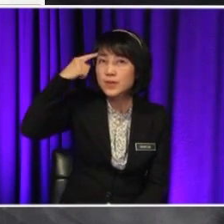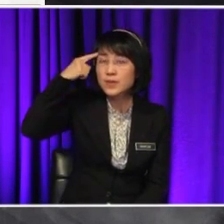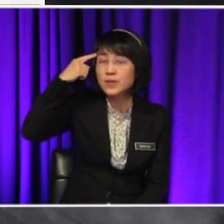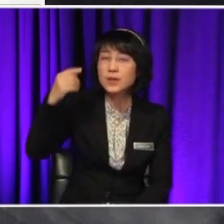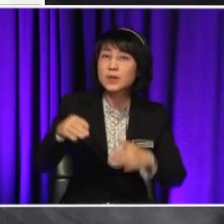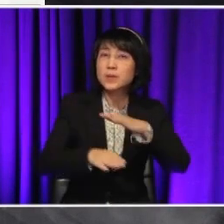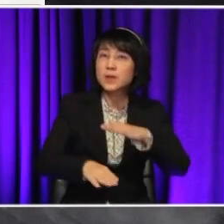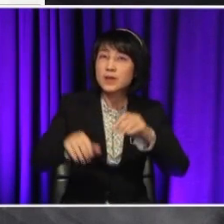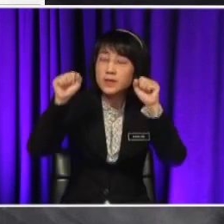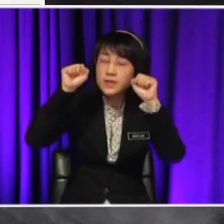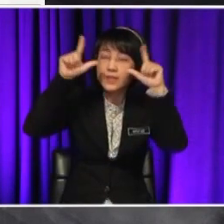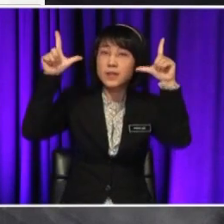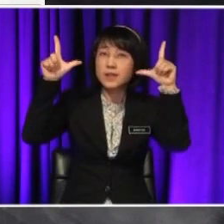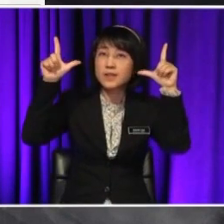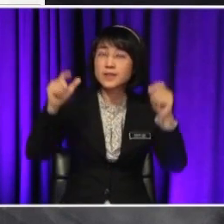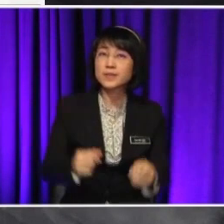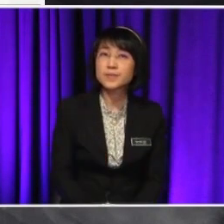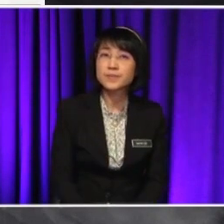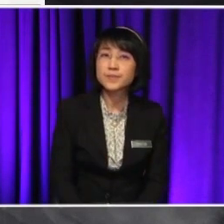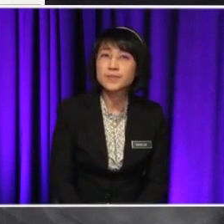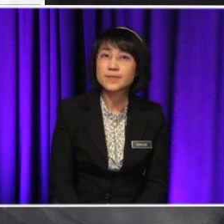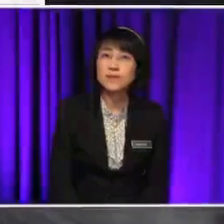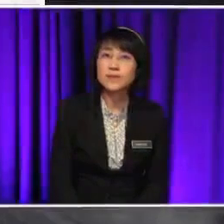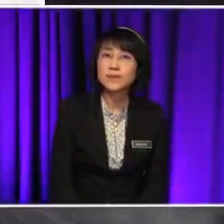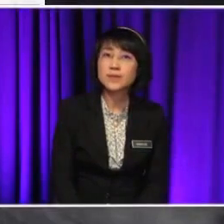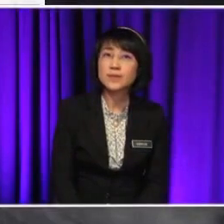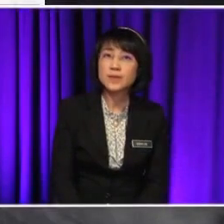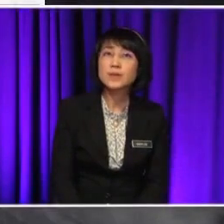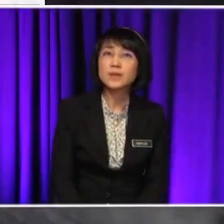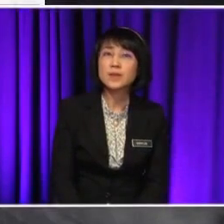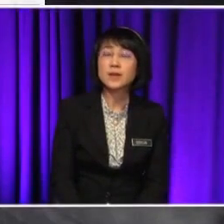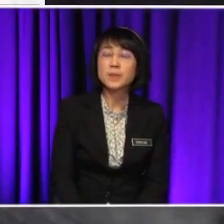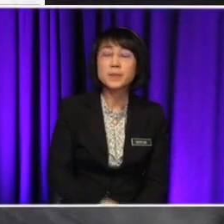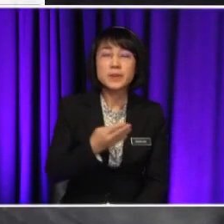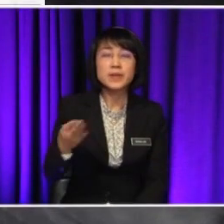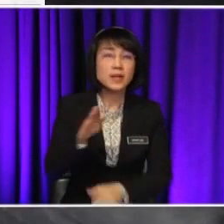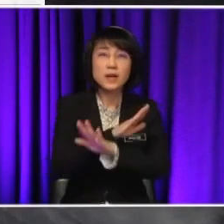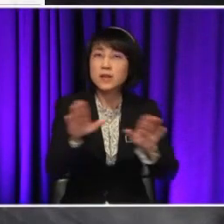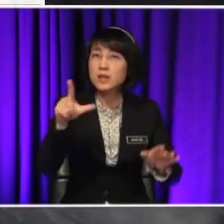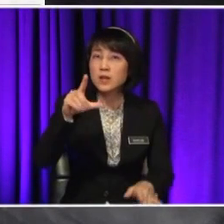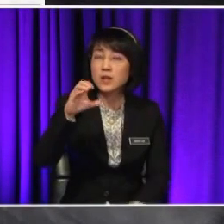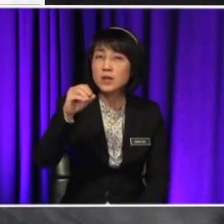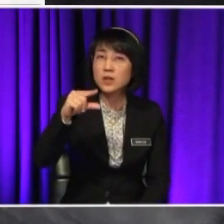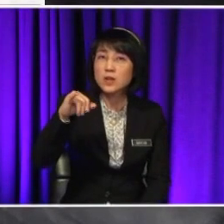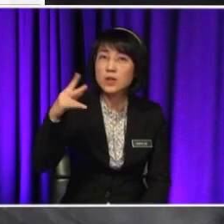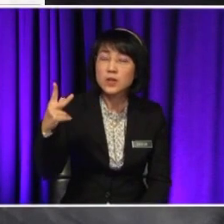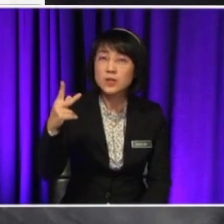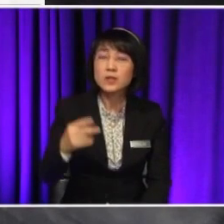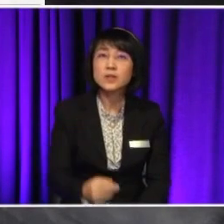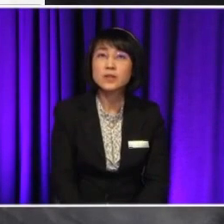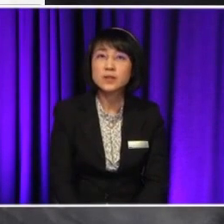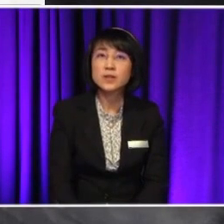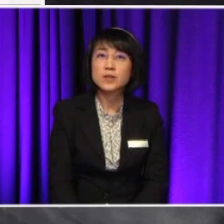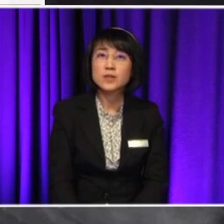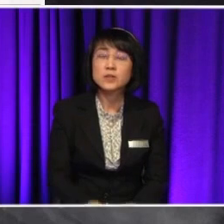sedar. Minda bawah sedar maksudnya alam mimpi. Sesuatu yang tidak logik. Okey, itu adalah aliran surrealisme. Contoh gambar